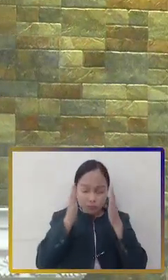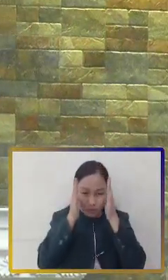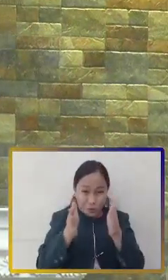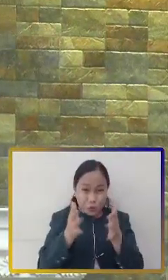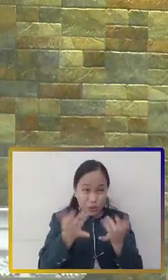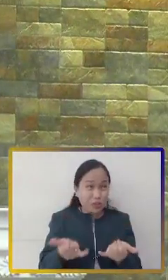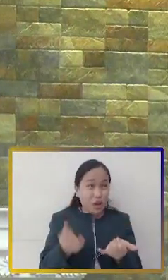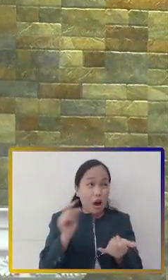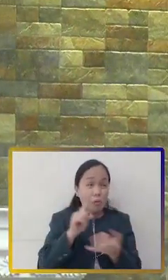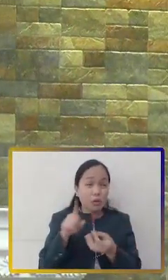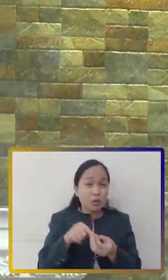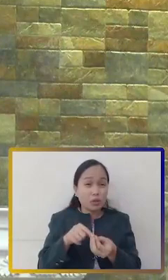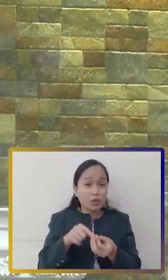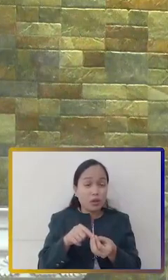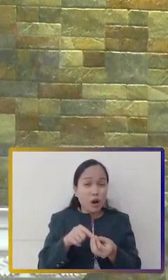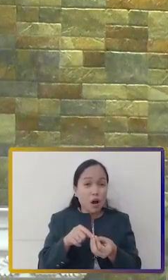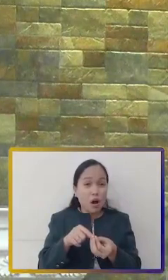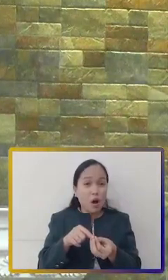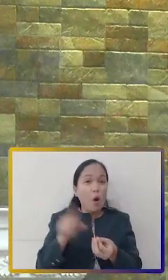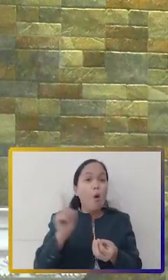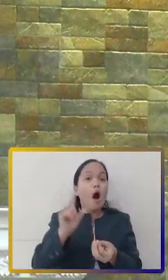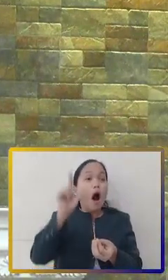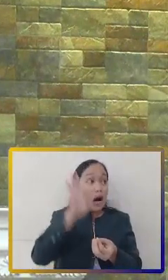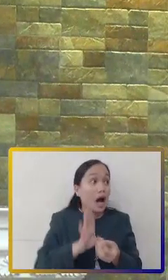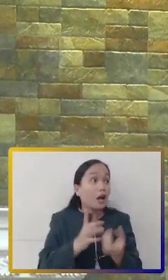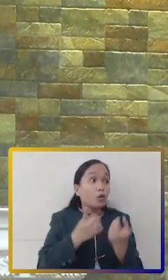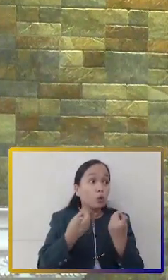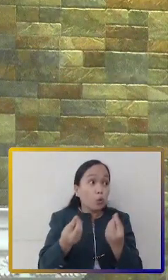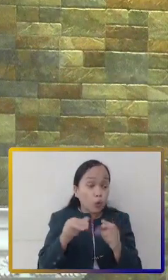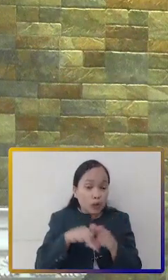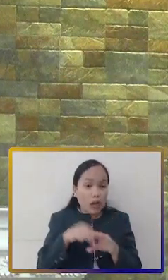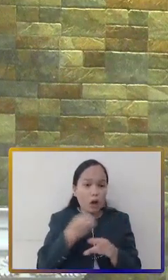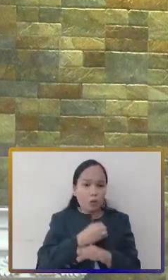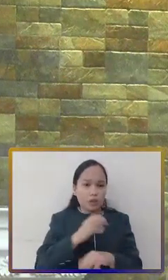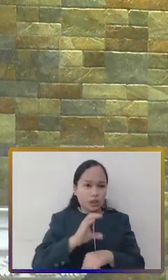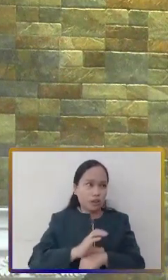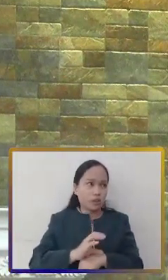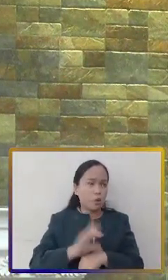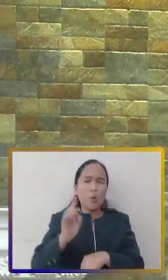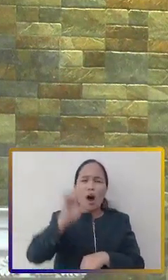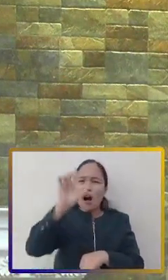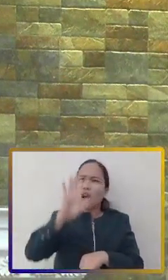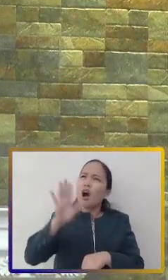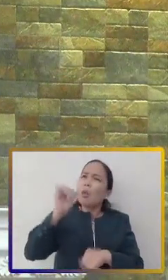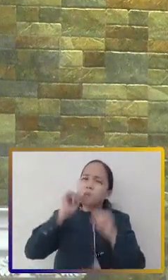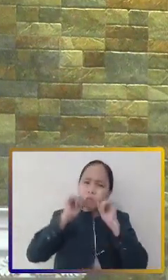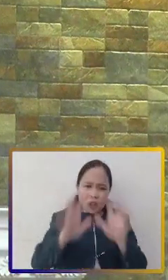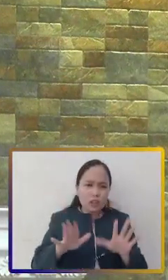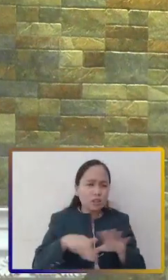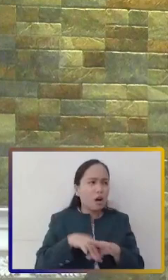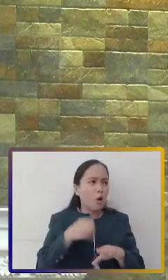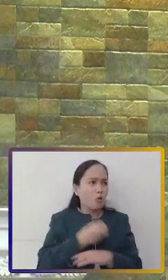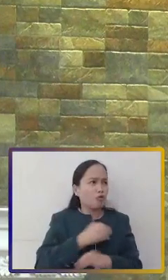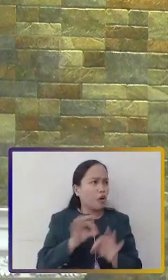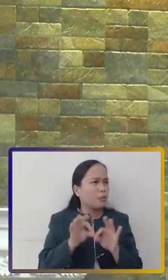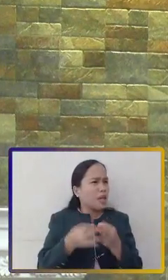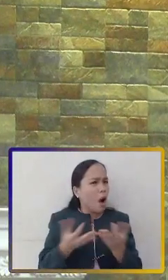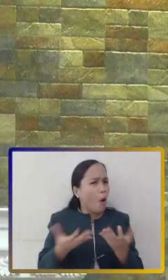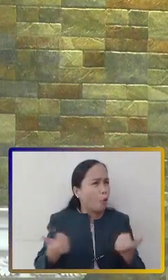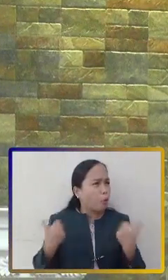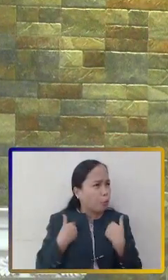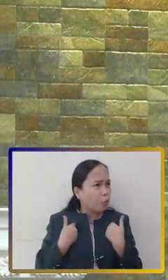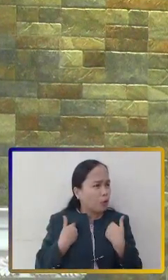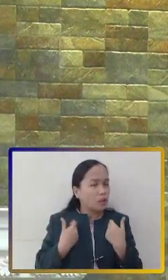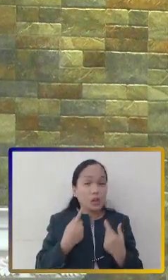kung ano ang ginagawa ng Diyos sa simbahan po natin. Anong ginagawa ng Diyos sa pamilya po natin. You see,